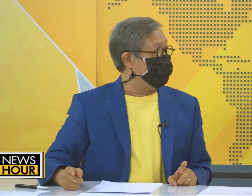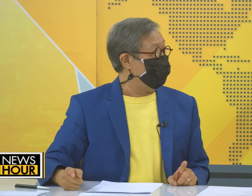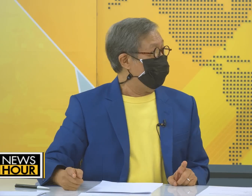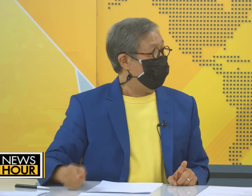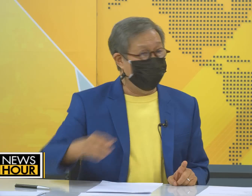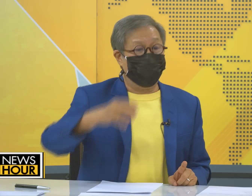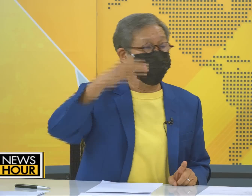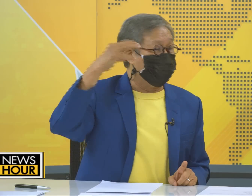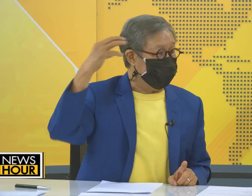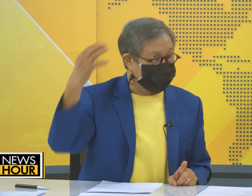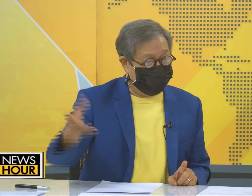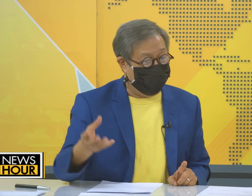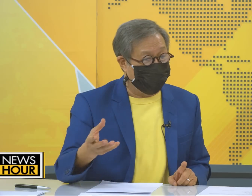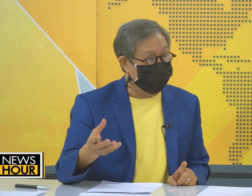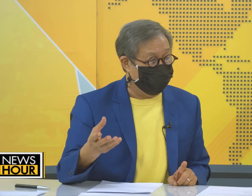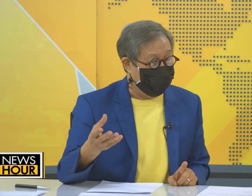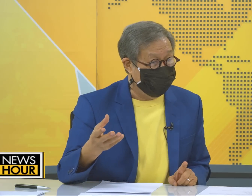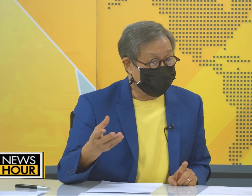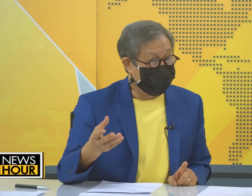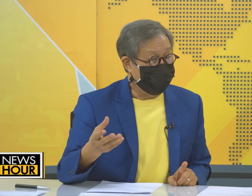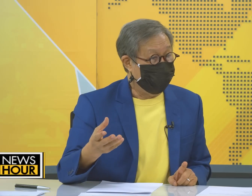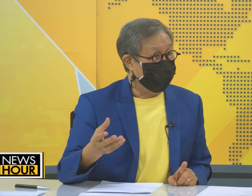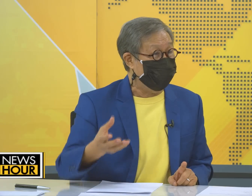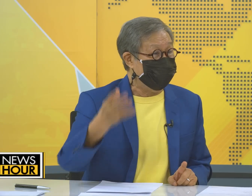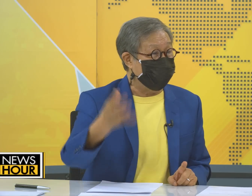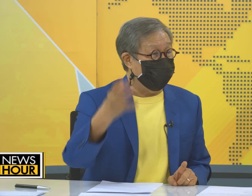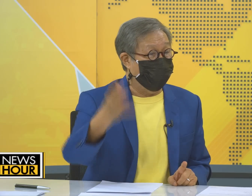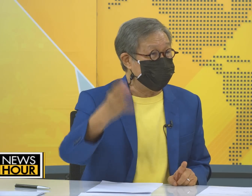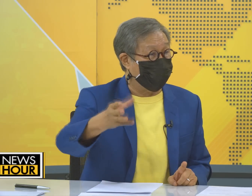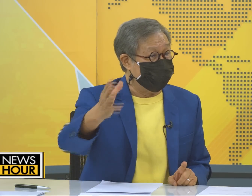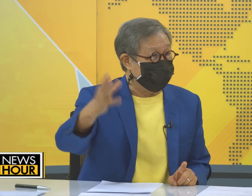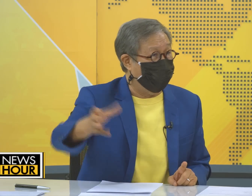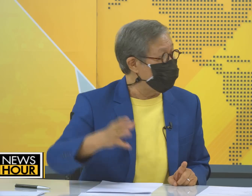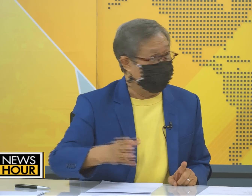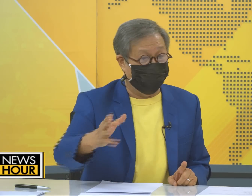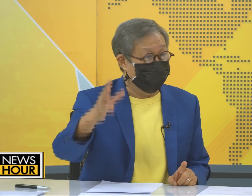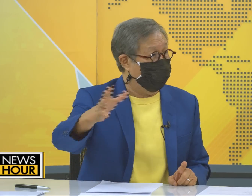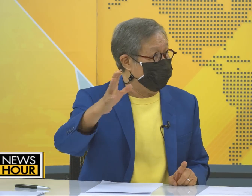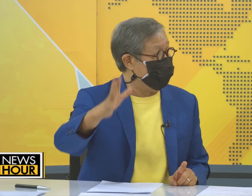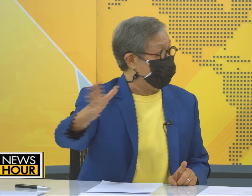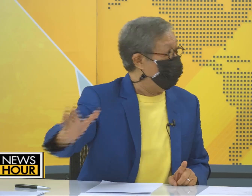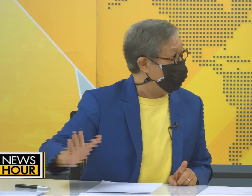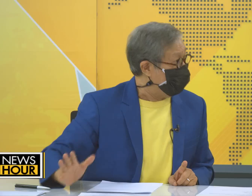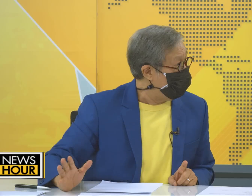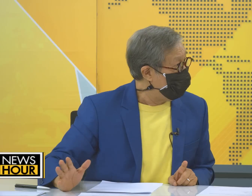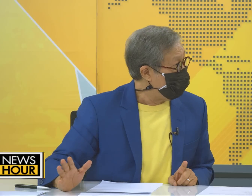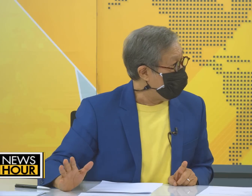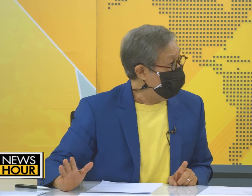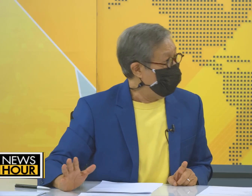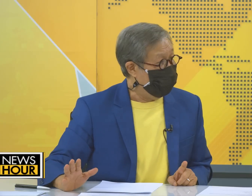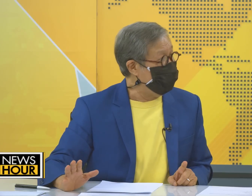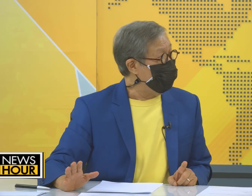ๆเรื่องแล้วมันก็เกิดสภาพเขาเรีกวอะไรมีแต่คนจนติด succ แต่คนรวย ROIไม่ตด interrogcแล้